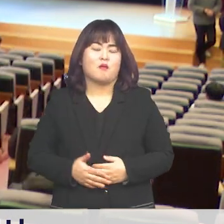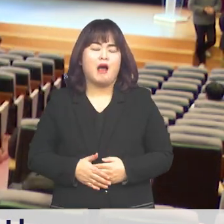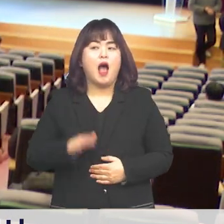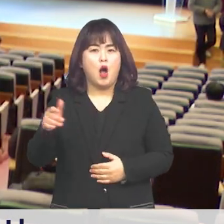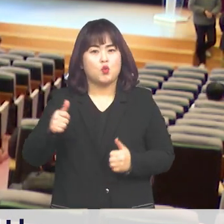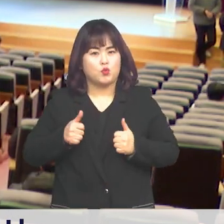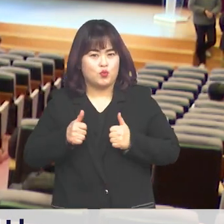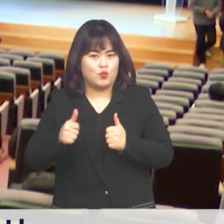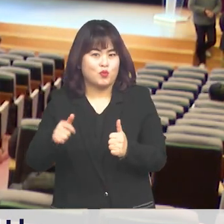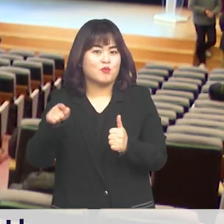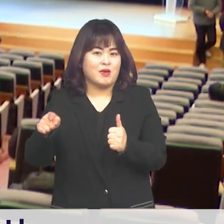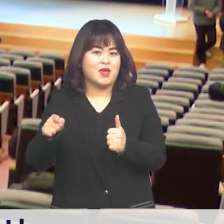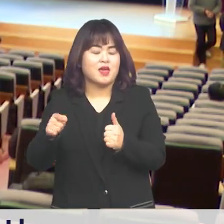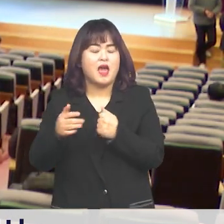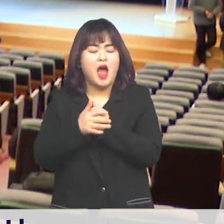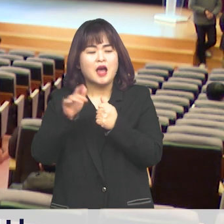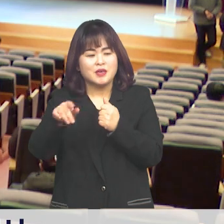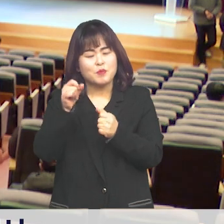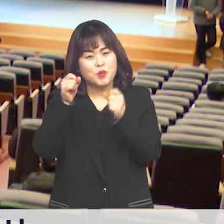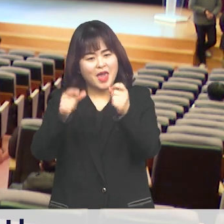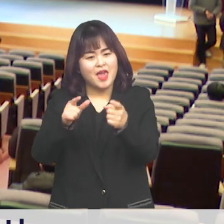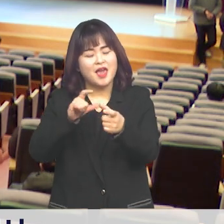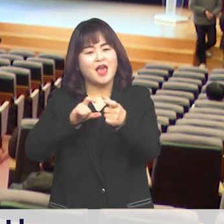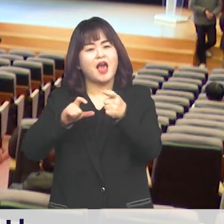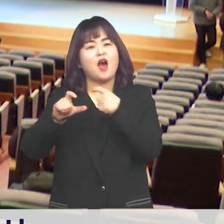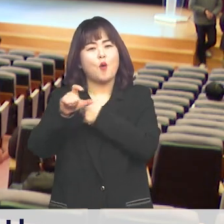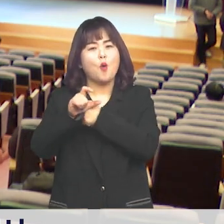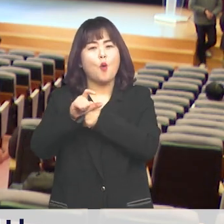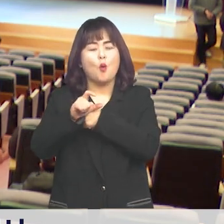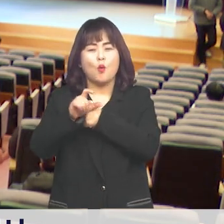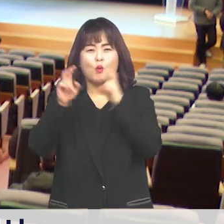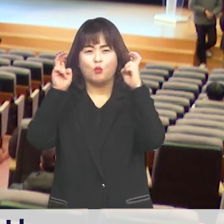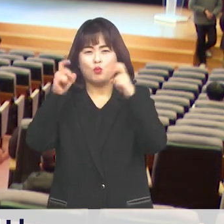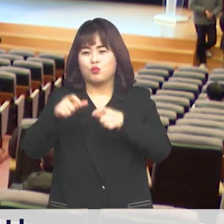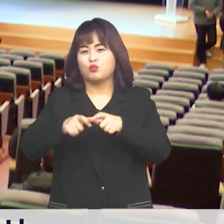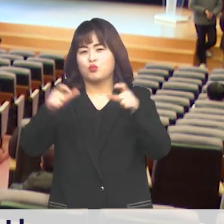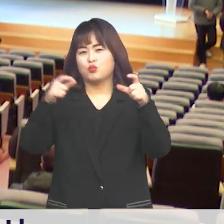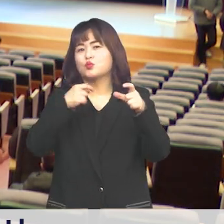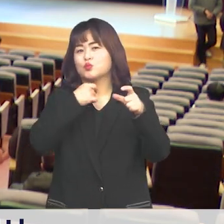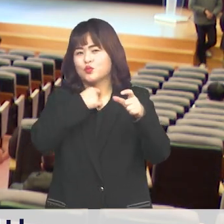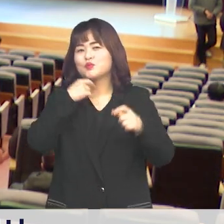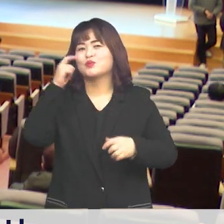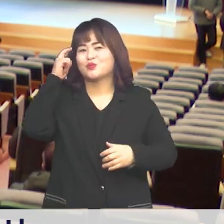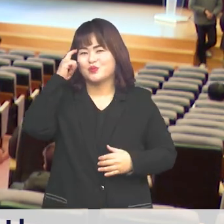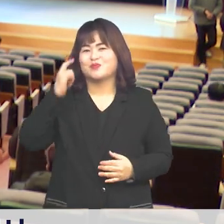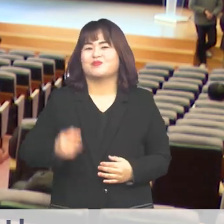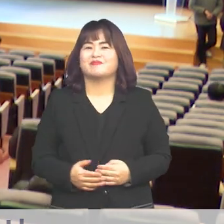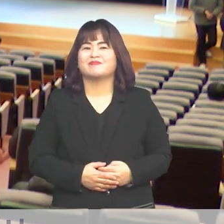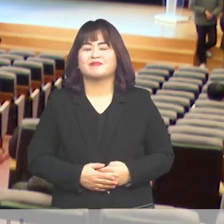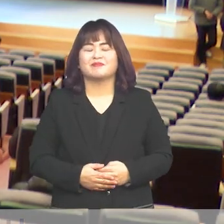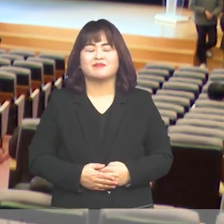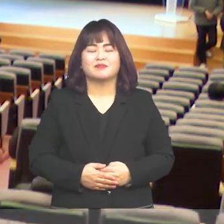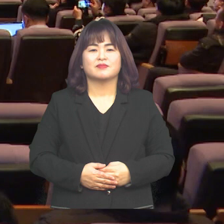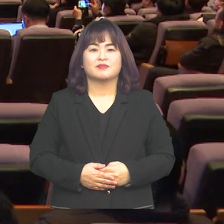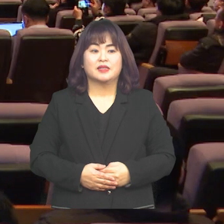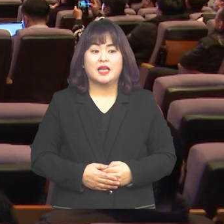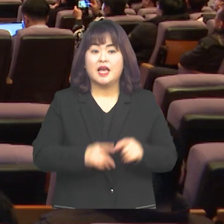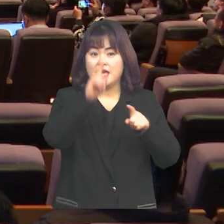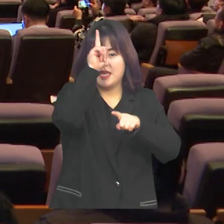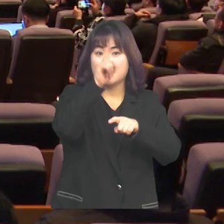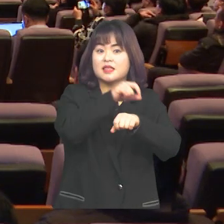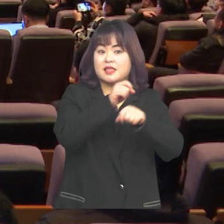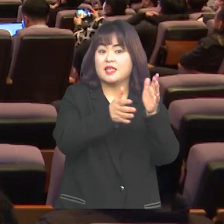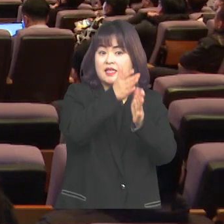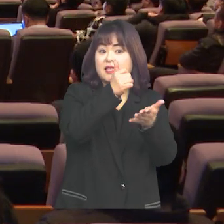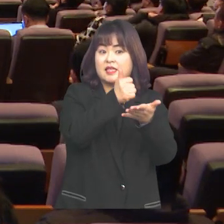이제 열심히 해가지고요 이번 기회에 좀 사업체를 좀 많이 늘리고 싶은 그런 마음을 가지고 있습니다.